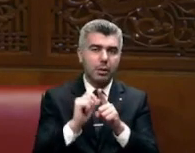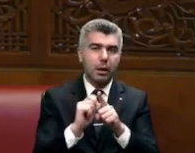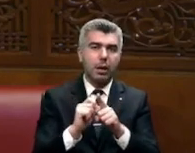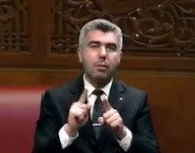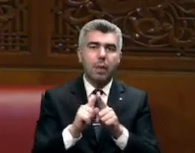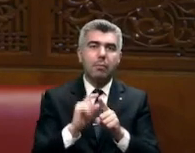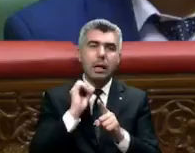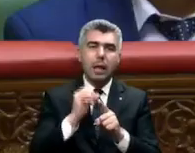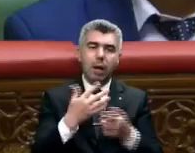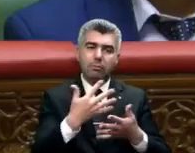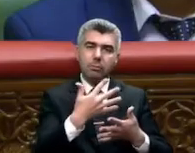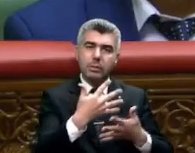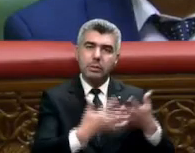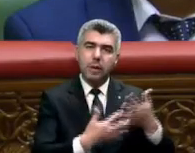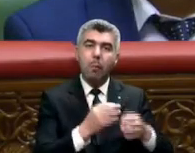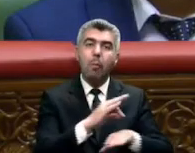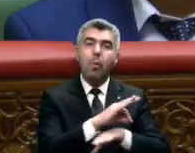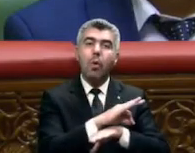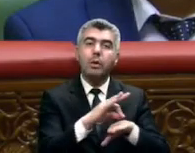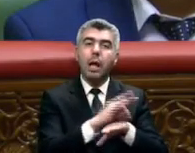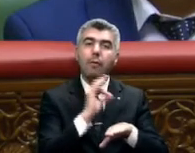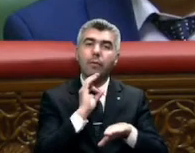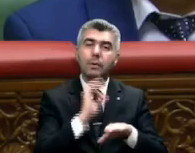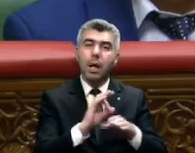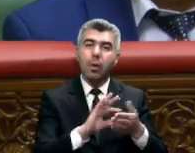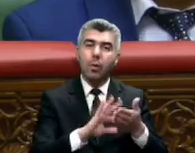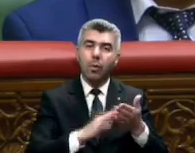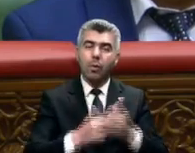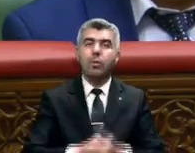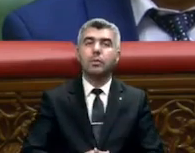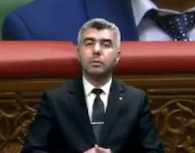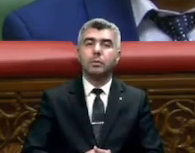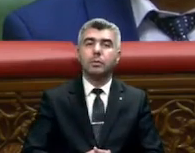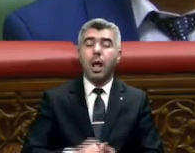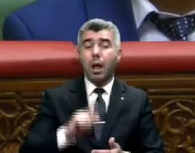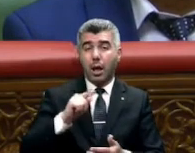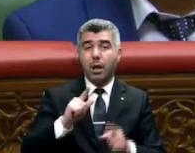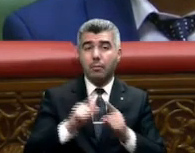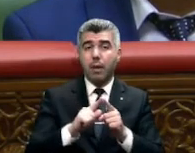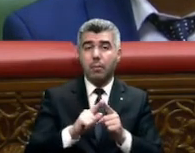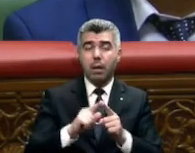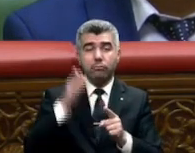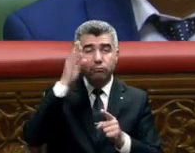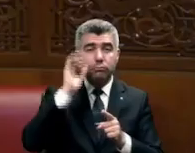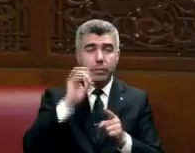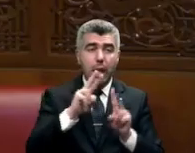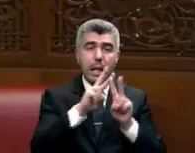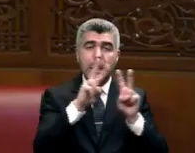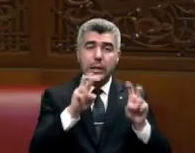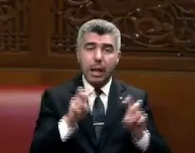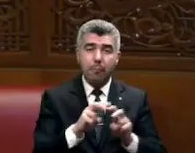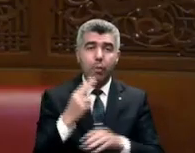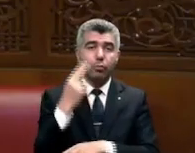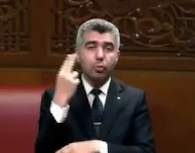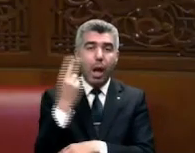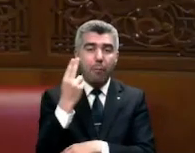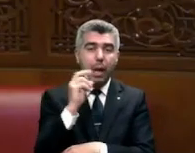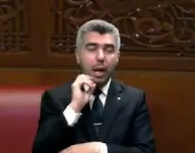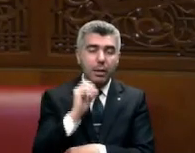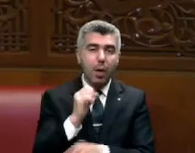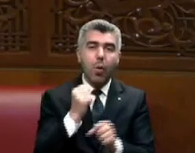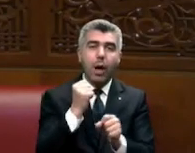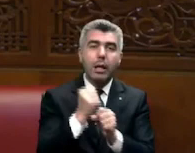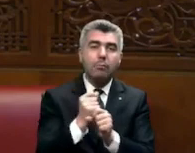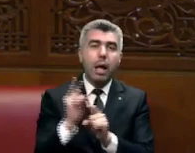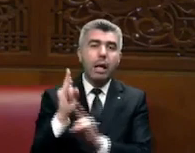على الدلائل المرجعية للوظائف والكفاءات، لا سيما المستوى العلمي المطلوب والكفاءات والتجربة